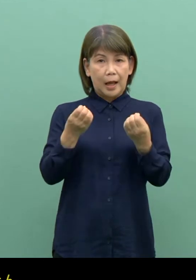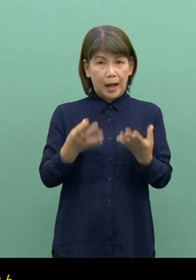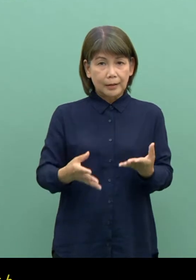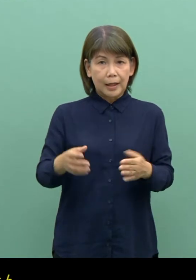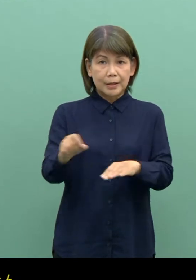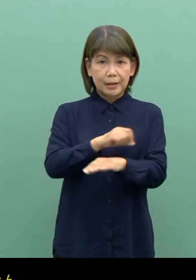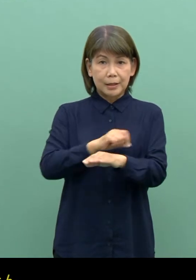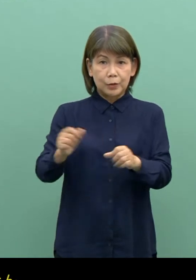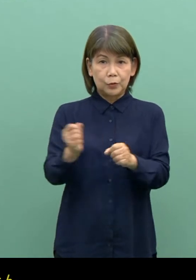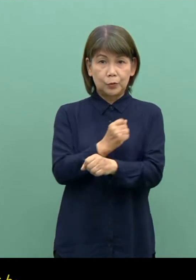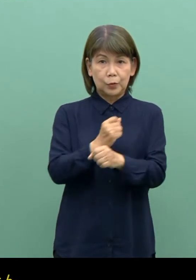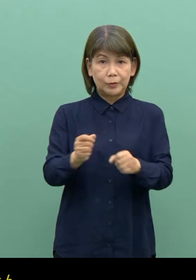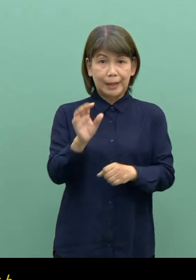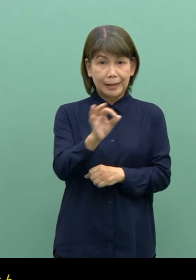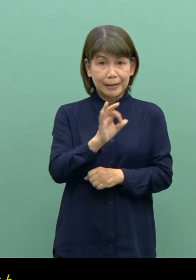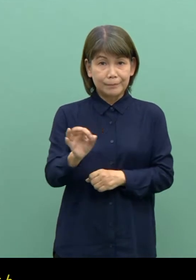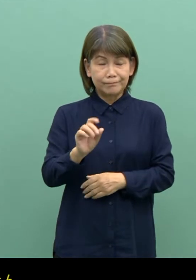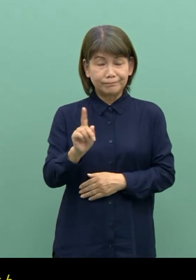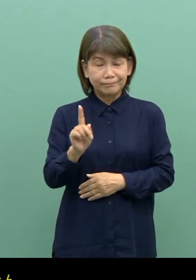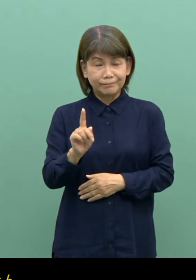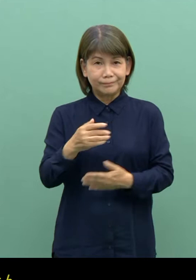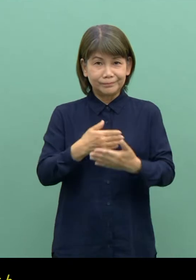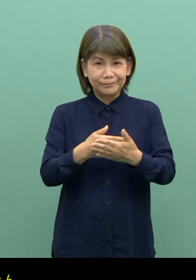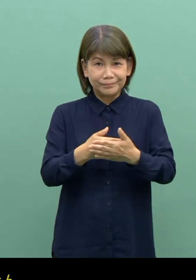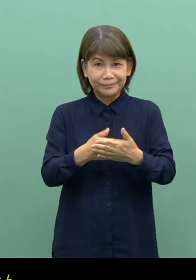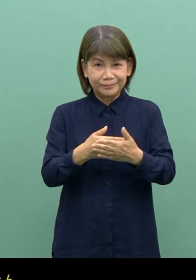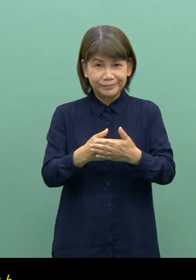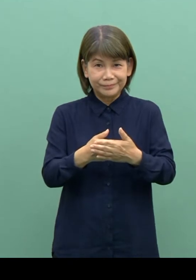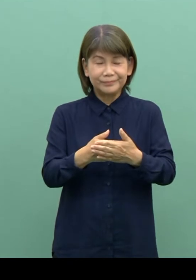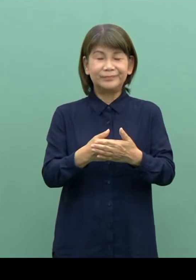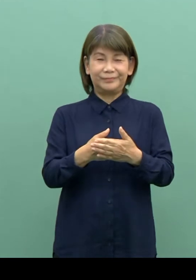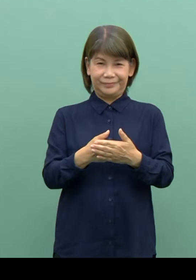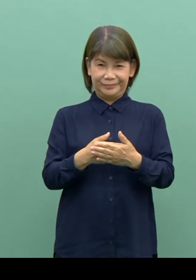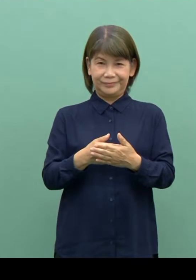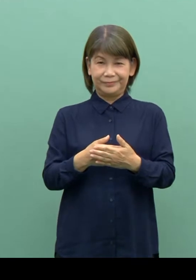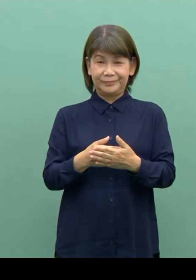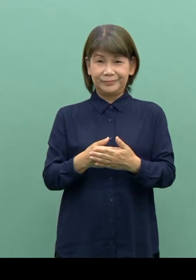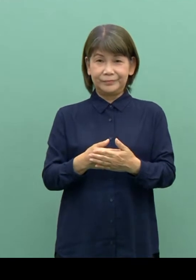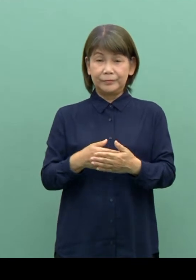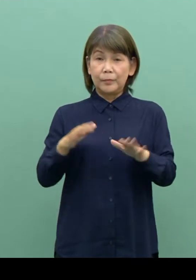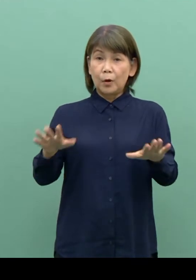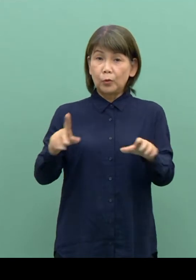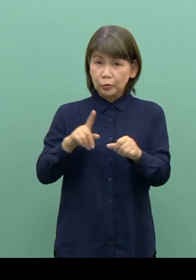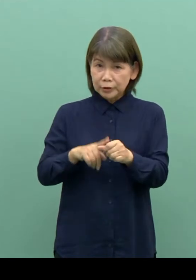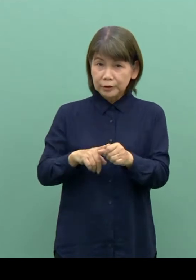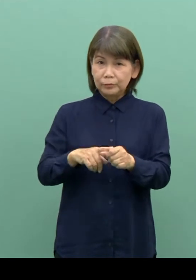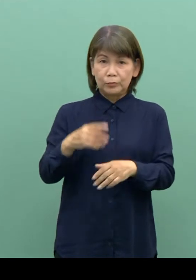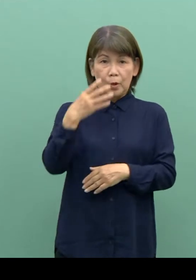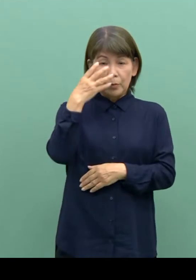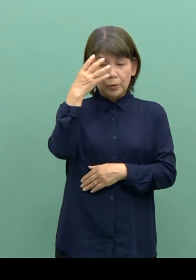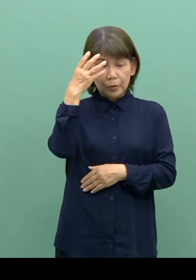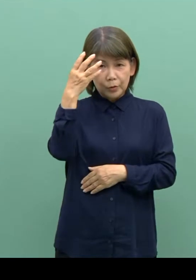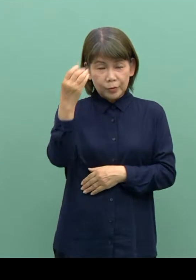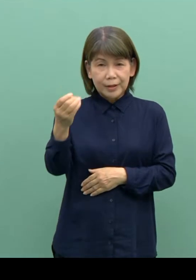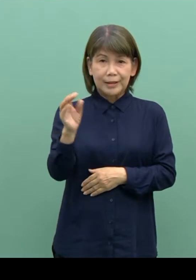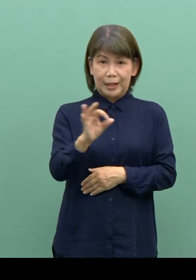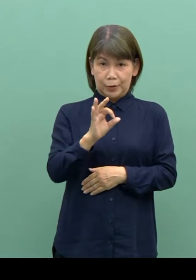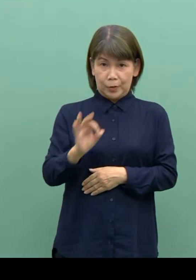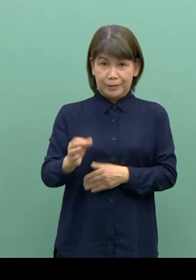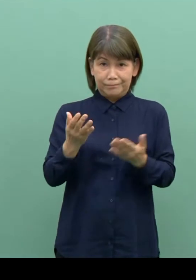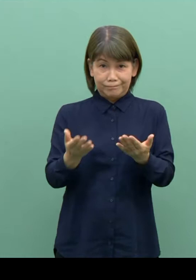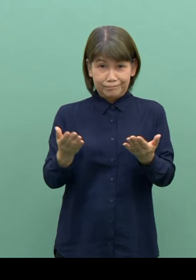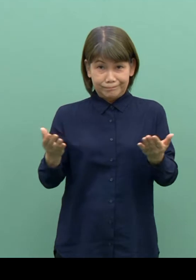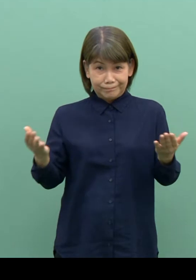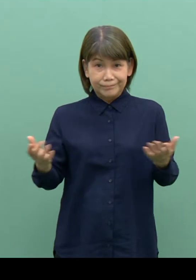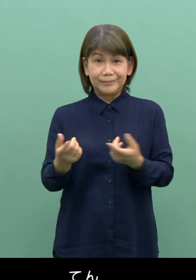どんな特産品が生まれたのかワクワクするな。パンさん、今年も魅力的な商品が集